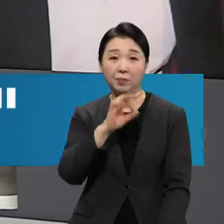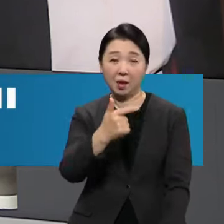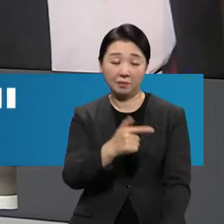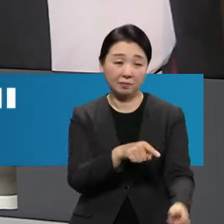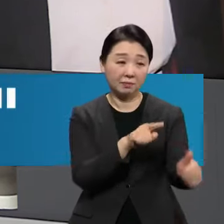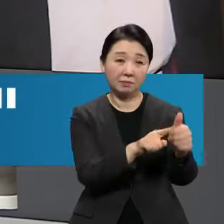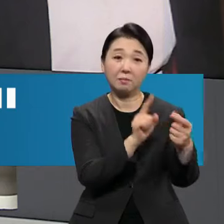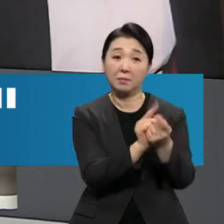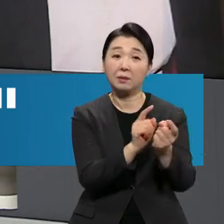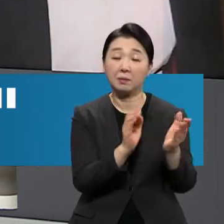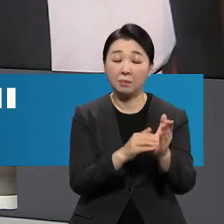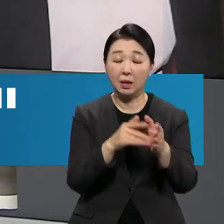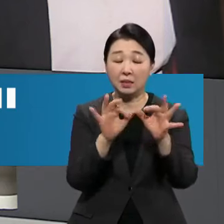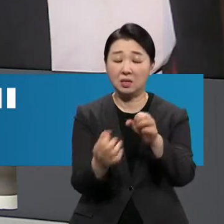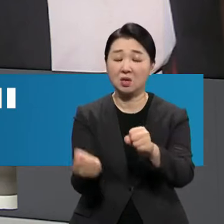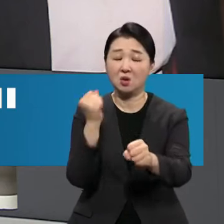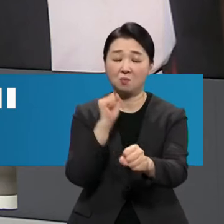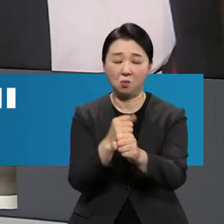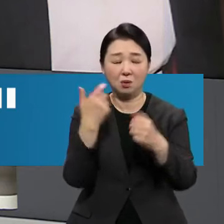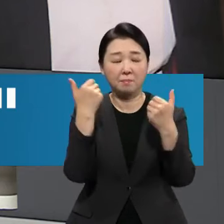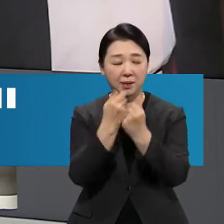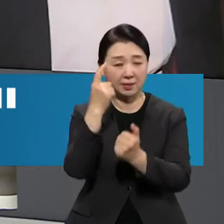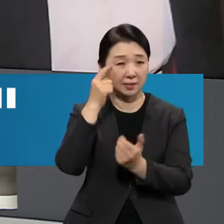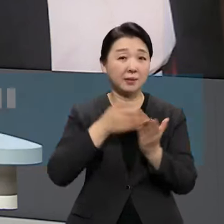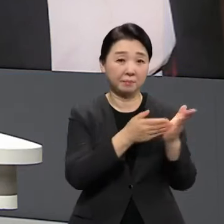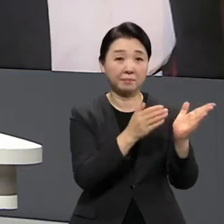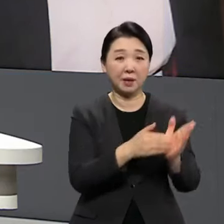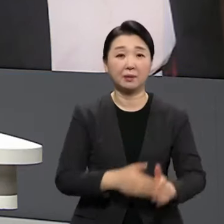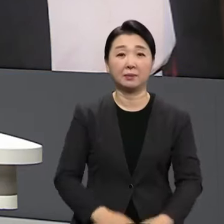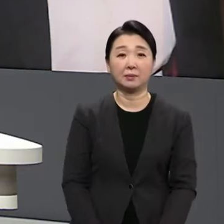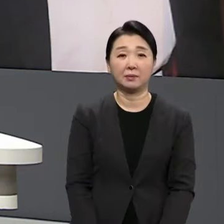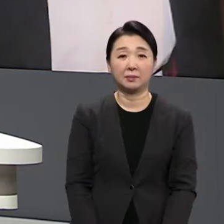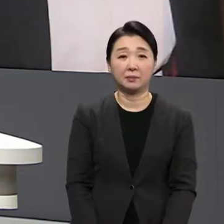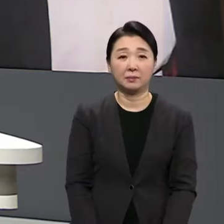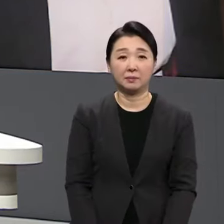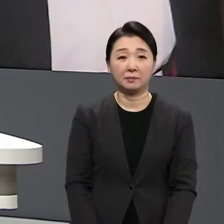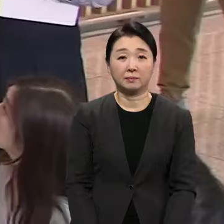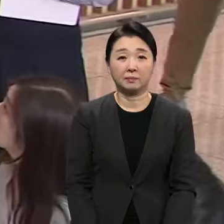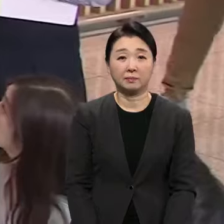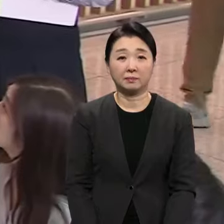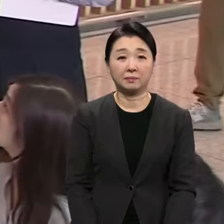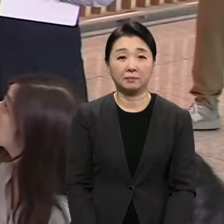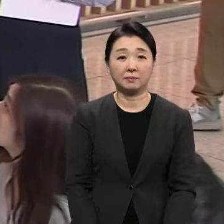만나 김 전 지사에 대한 복권 반대 의견을 전했습니다. 조민준 기자입니다.